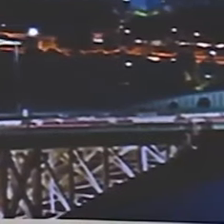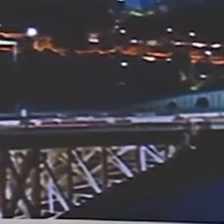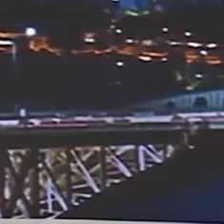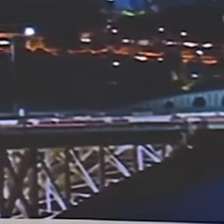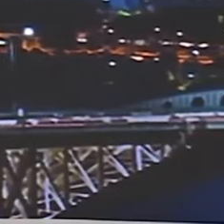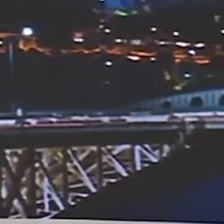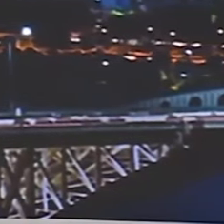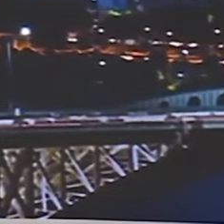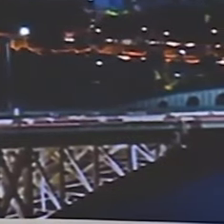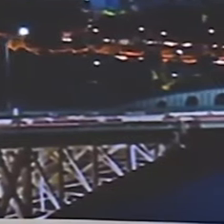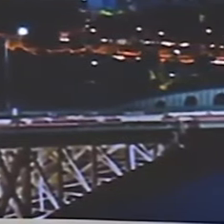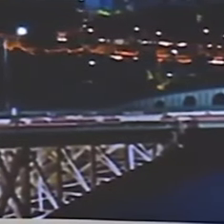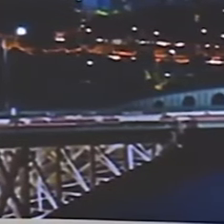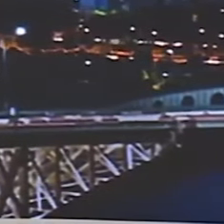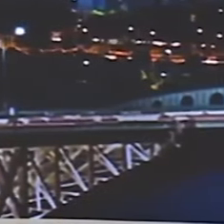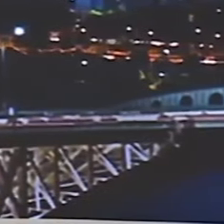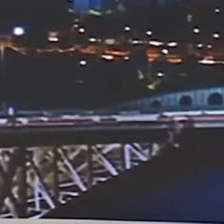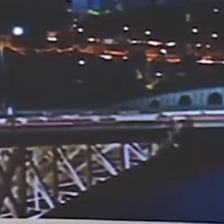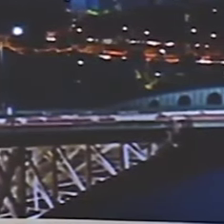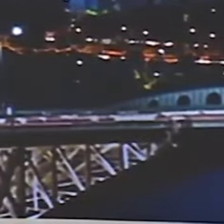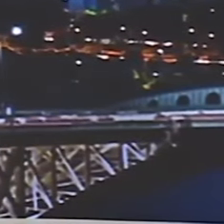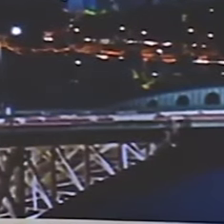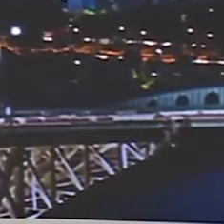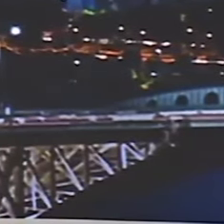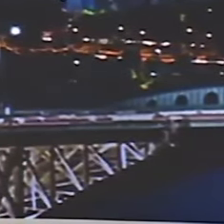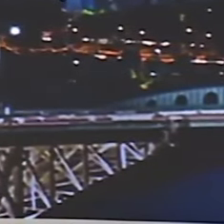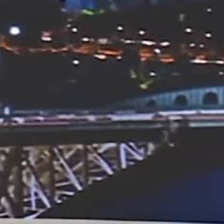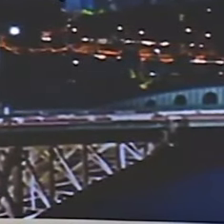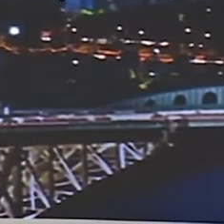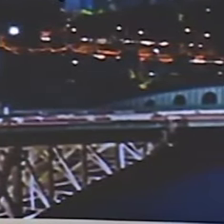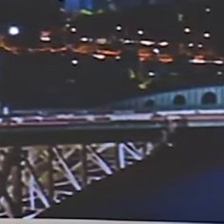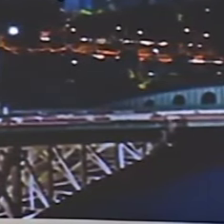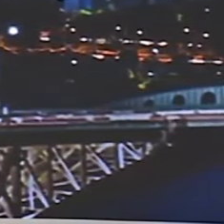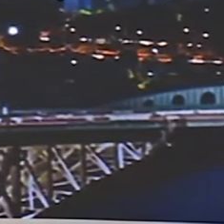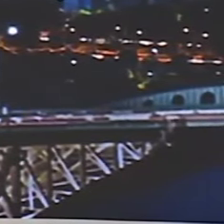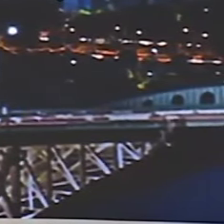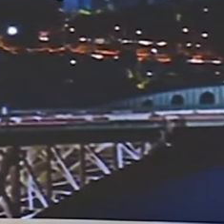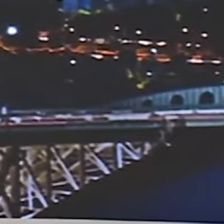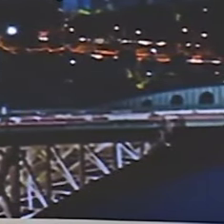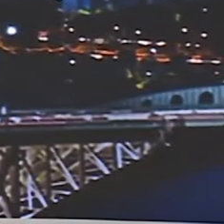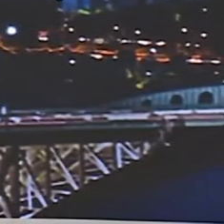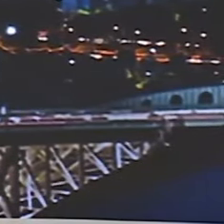시청해주신 여러분 고맙습니다. 오늘 저녁에도 뉴스의 현장에서 찾아뵙겠습니다.